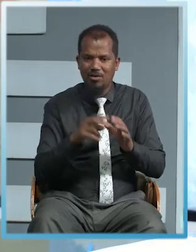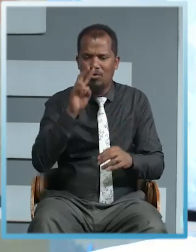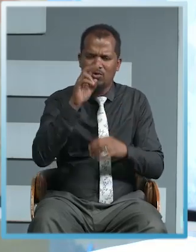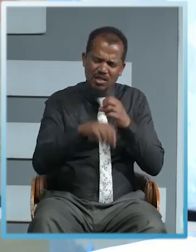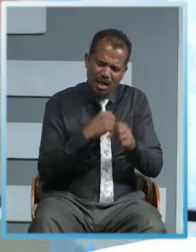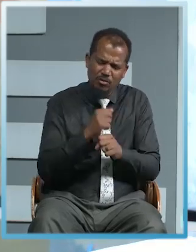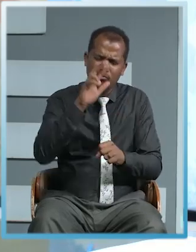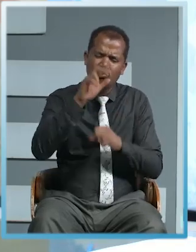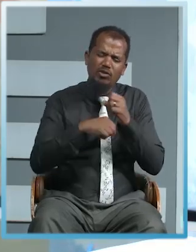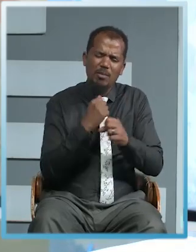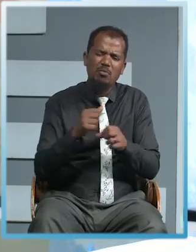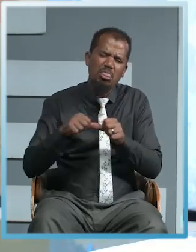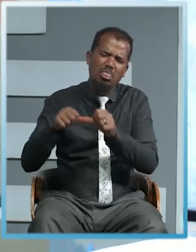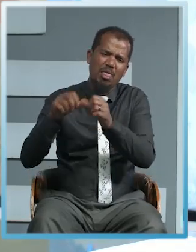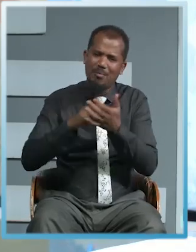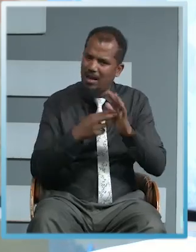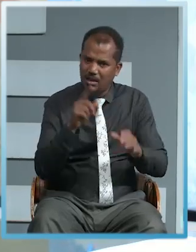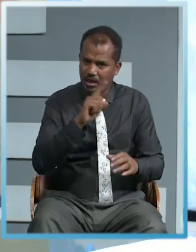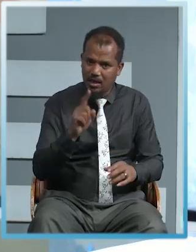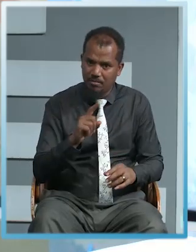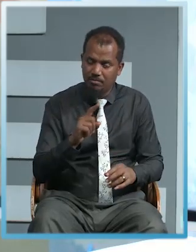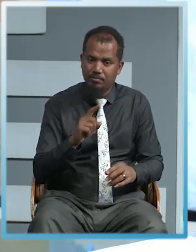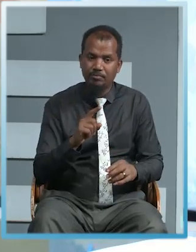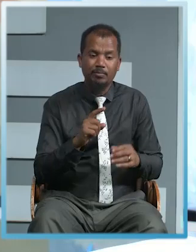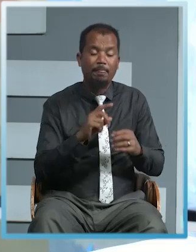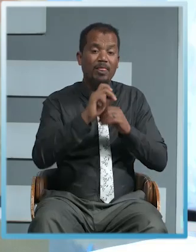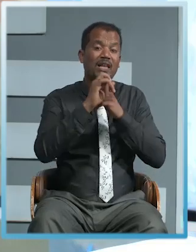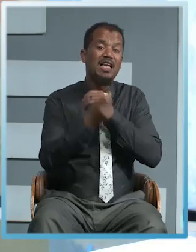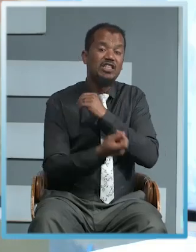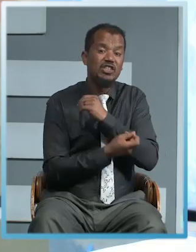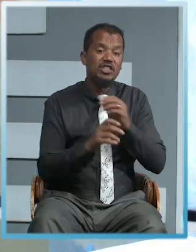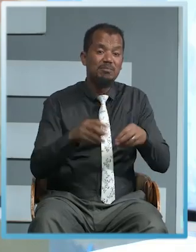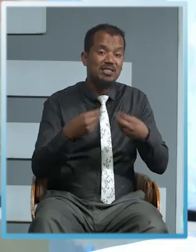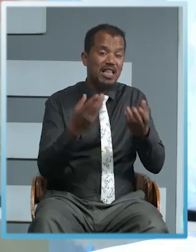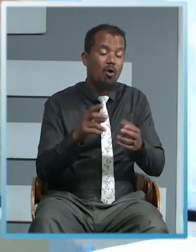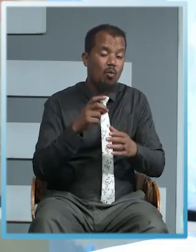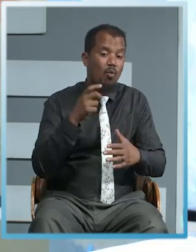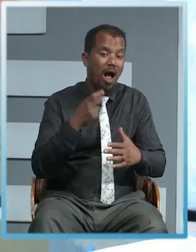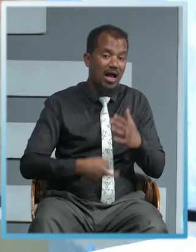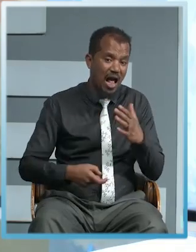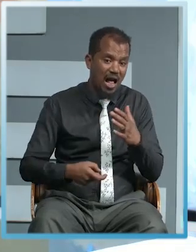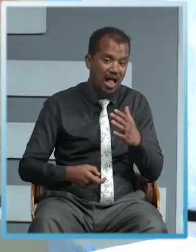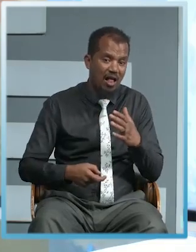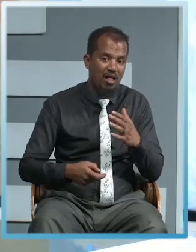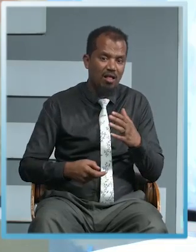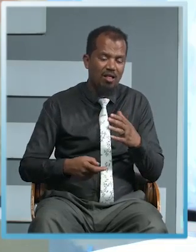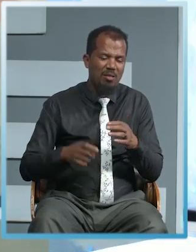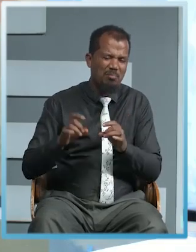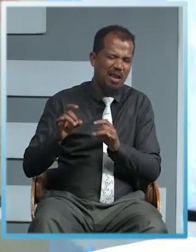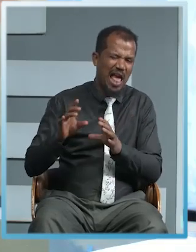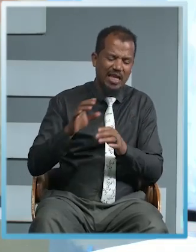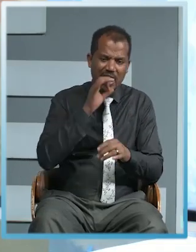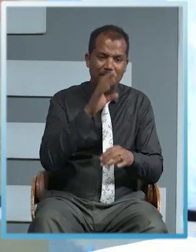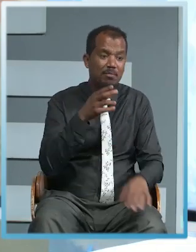فتيف تسوس تامي فتيف مالت هي عدلهم جن اندفيز لدرجت مسات واقع مناك إلا